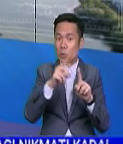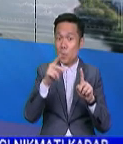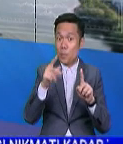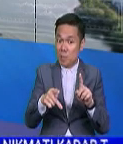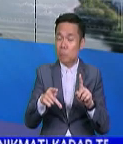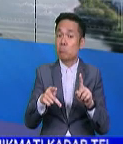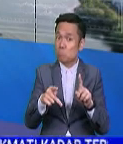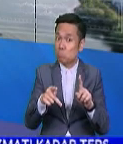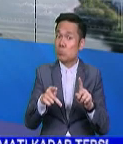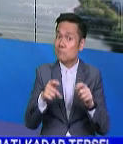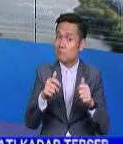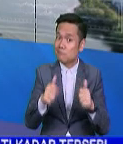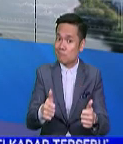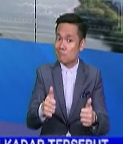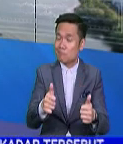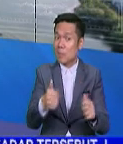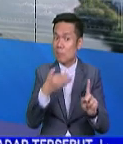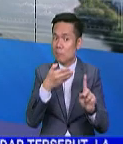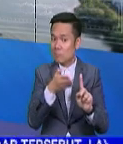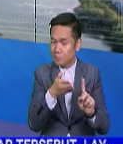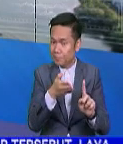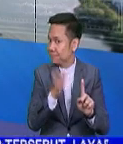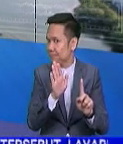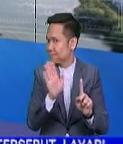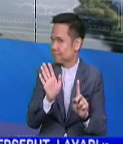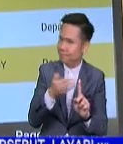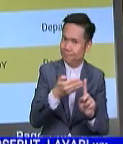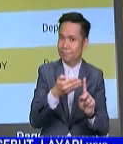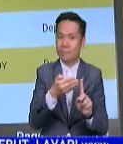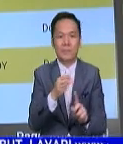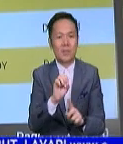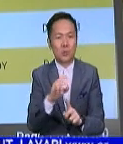s&op ditetapkan tidak dilupakan